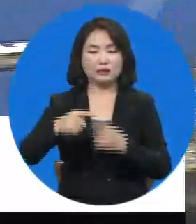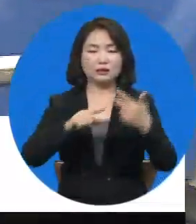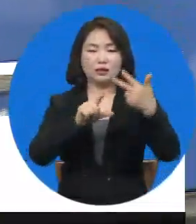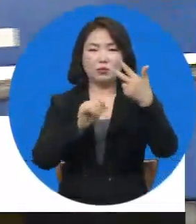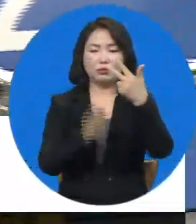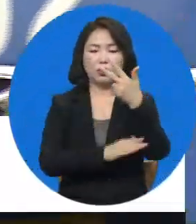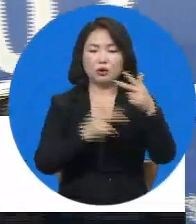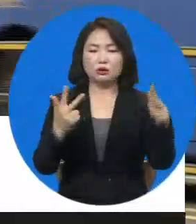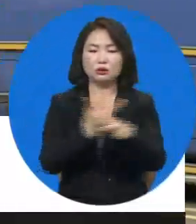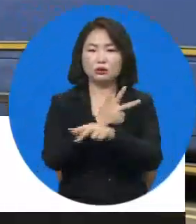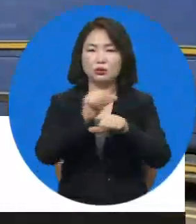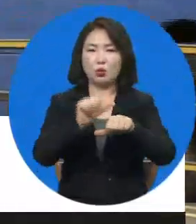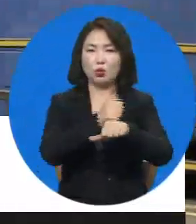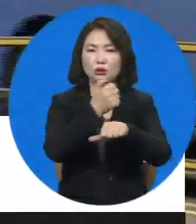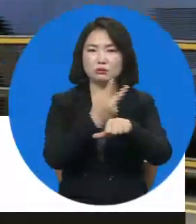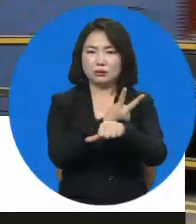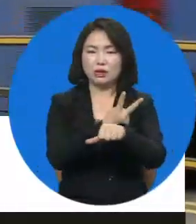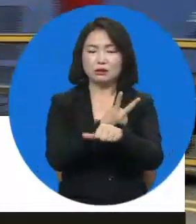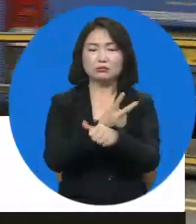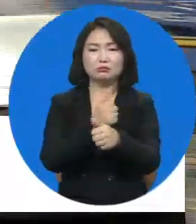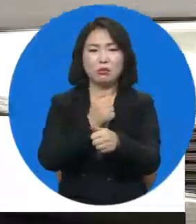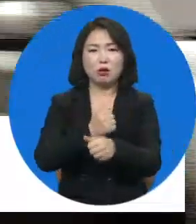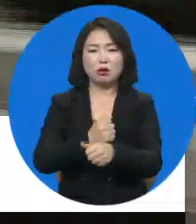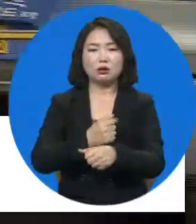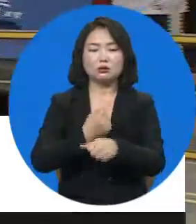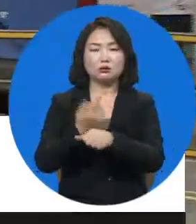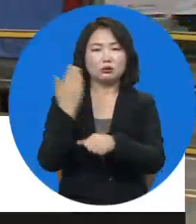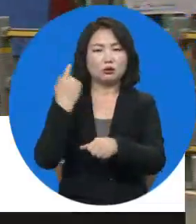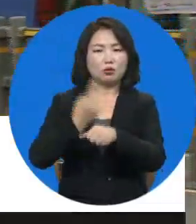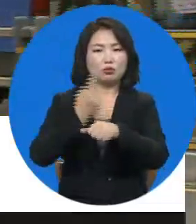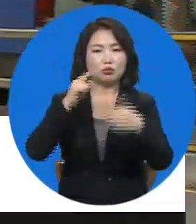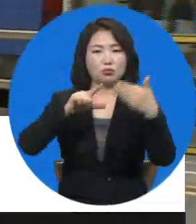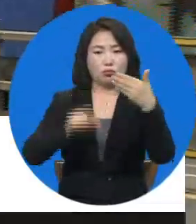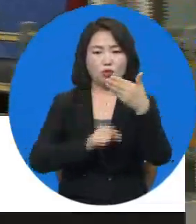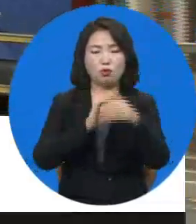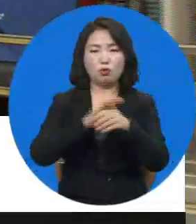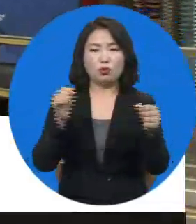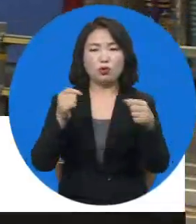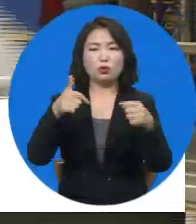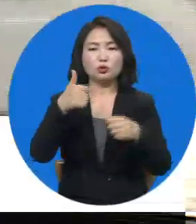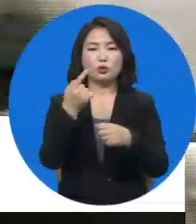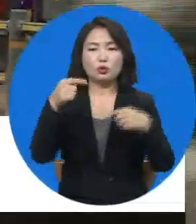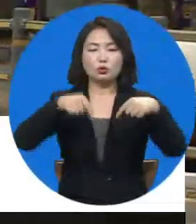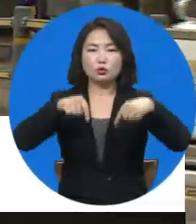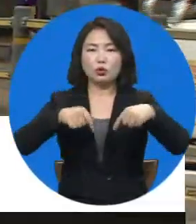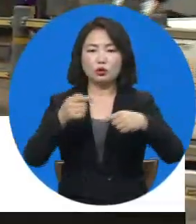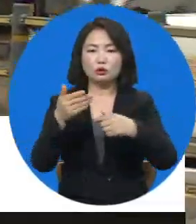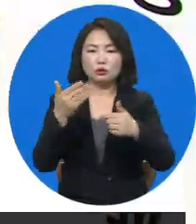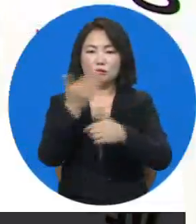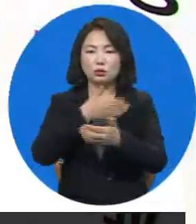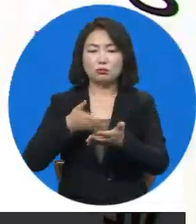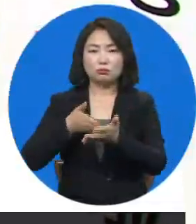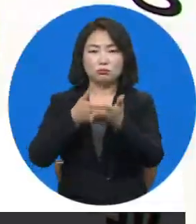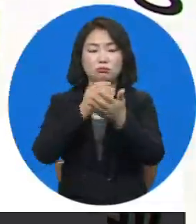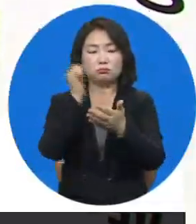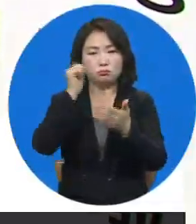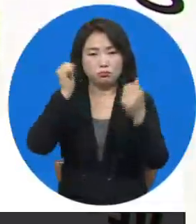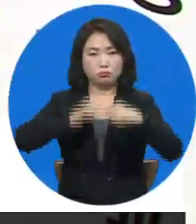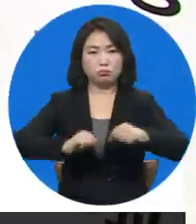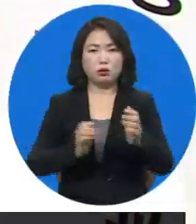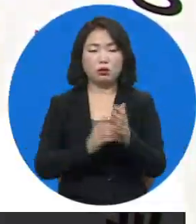주당 52시간 제가 적용되는데 지난해 9월 경북 지방 노동위원회의 조정안을 받아들여서 파업이